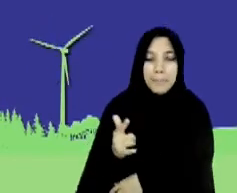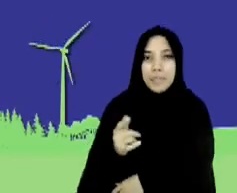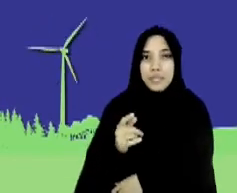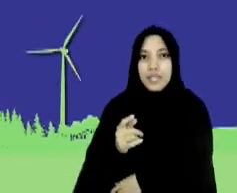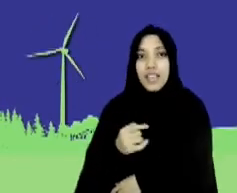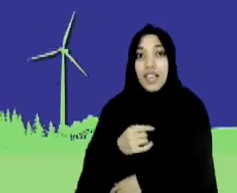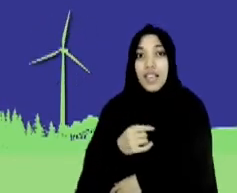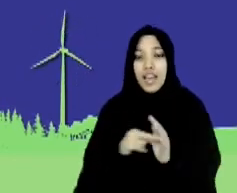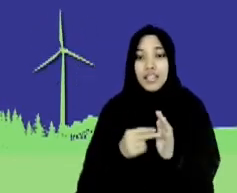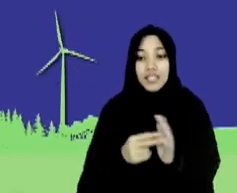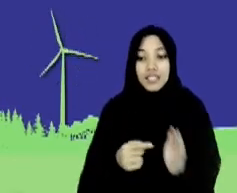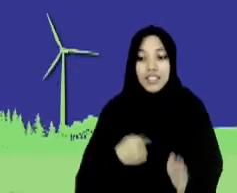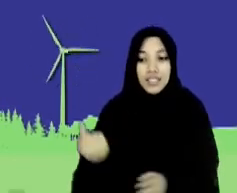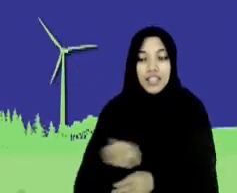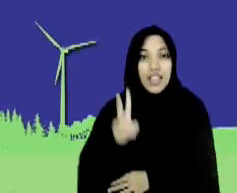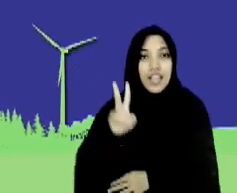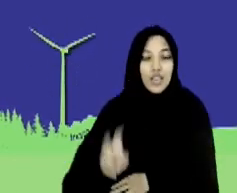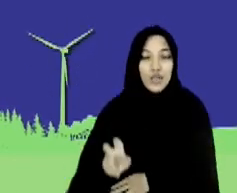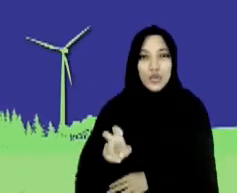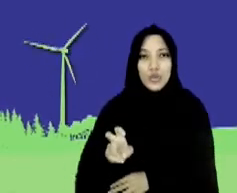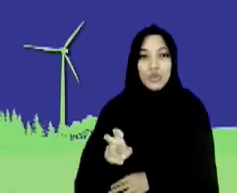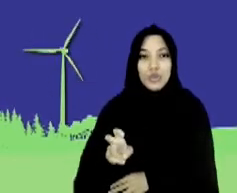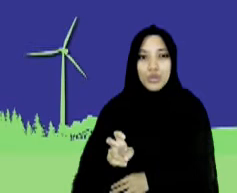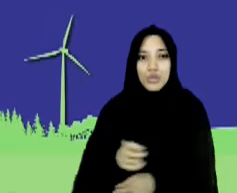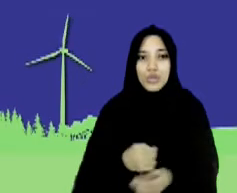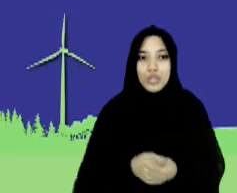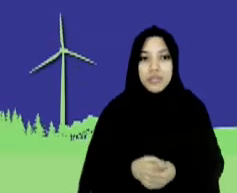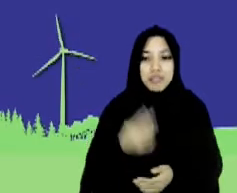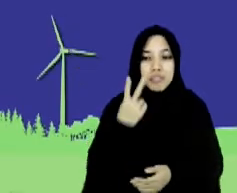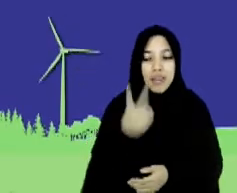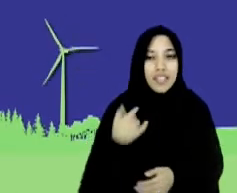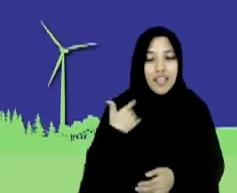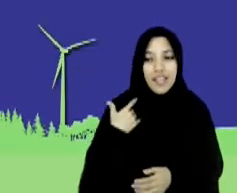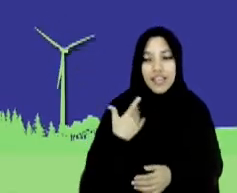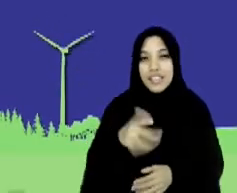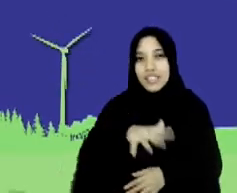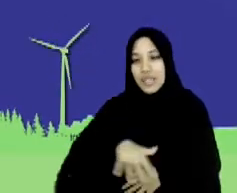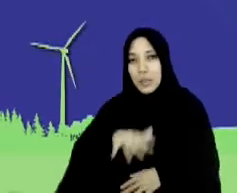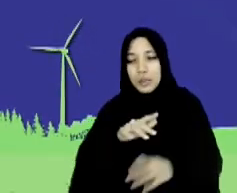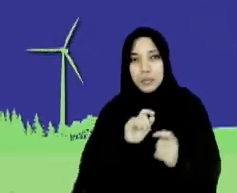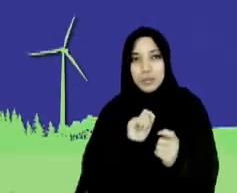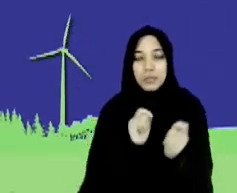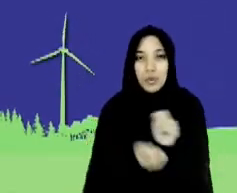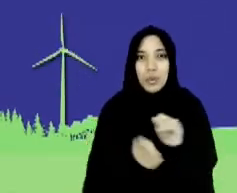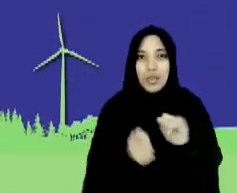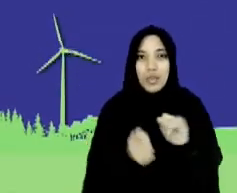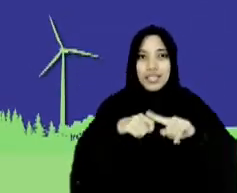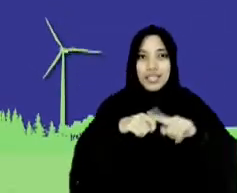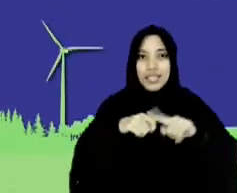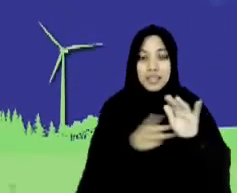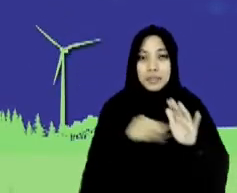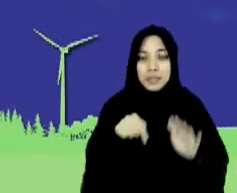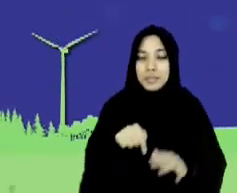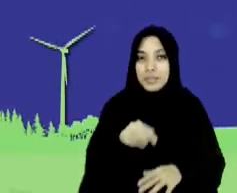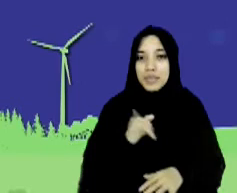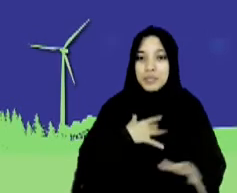tidak mau memang kita harus address eh isu climate change ini secara sistemic eh sehingga kita nanti memang juga akan bisa